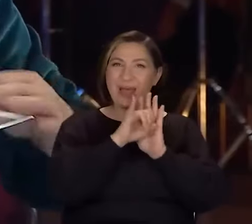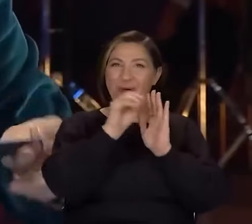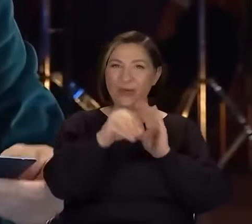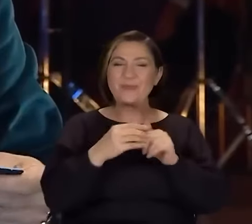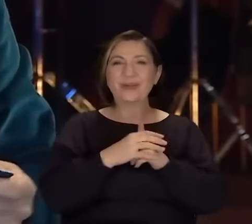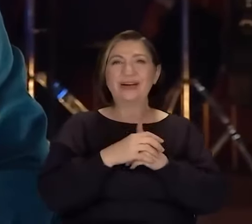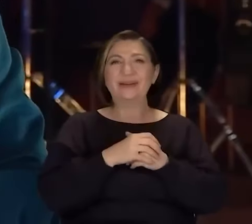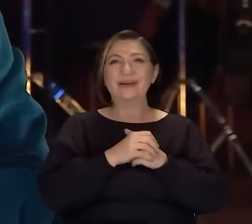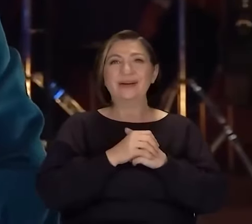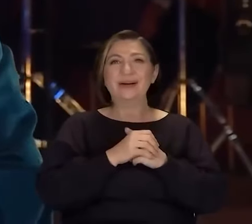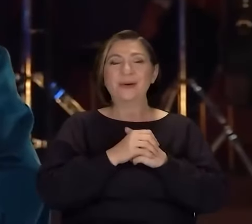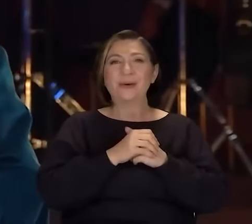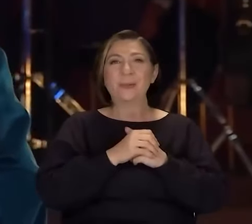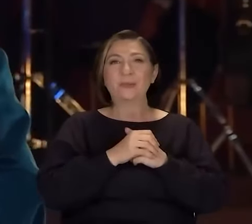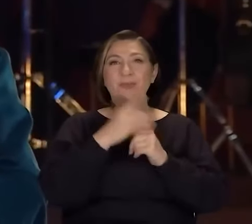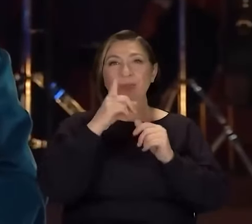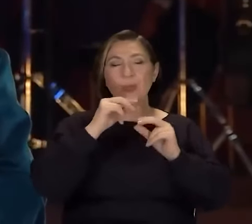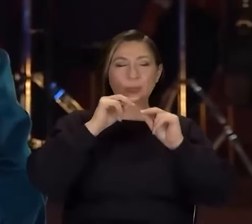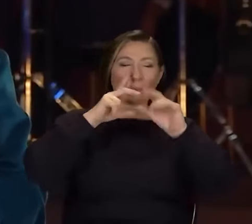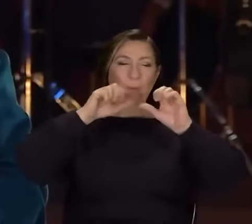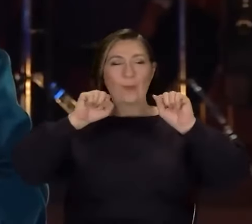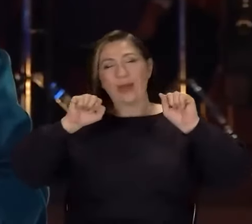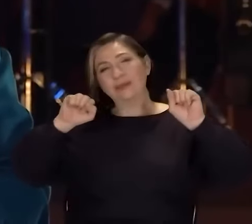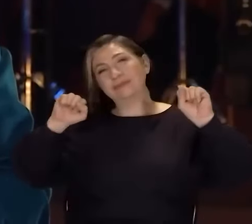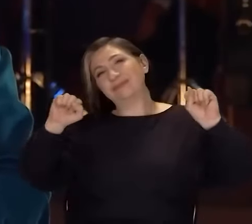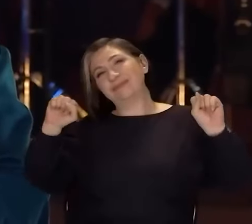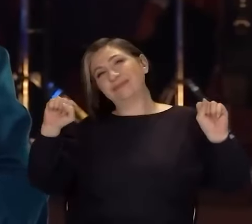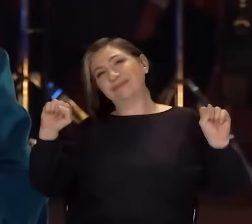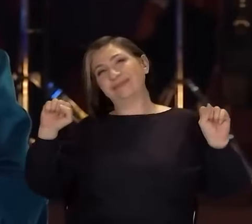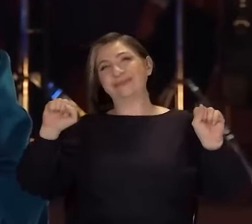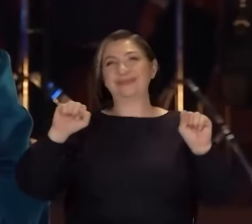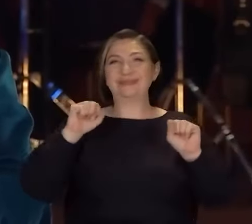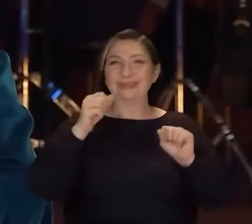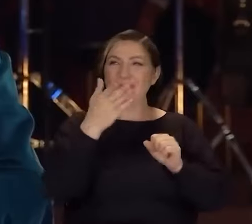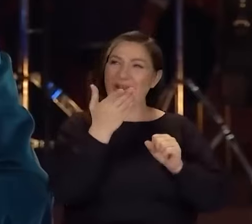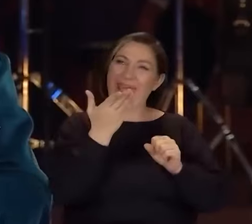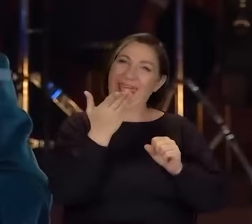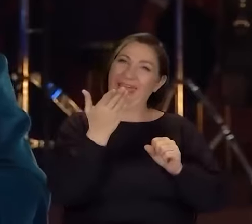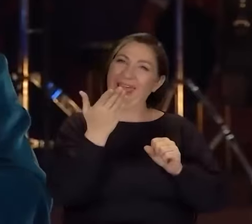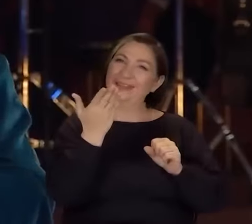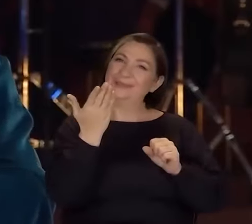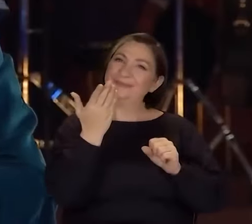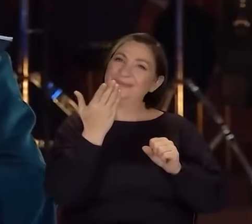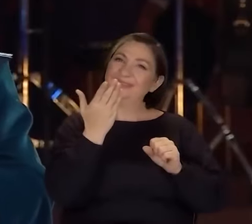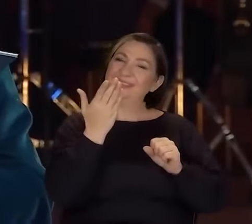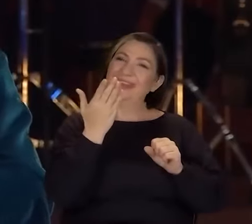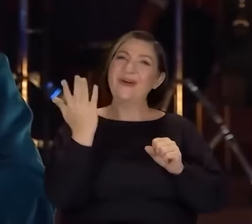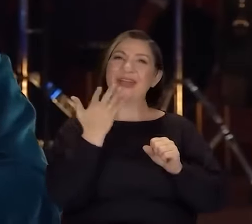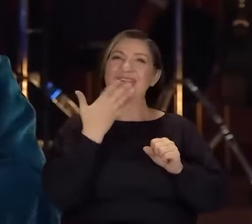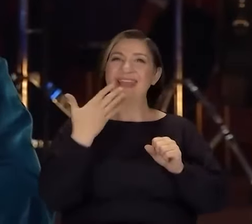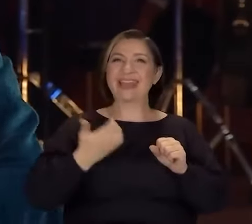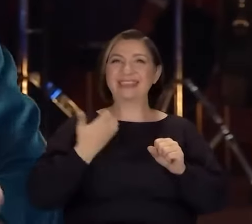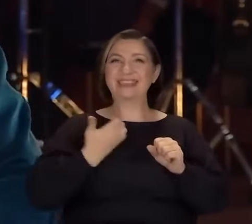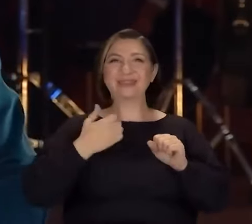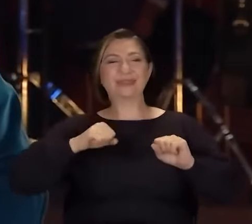istedim. Bu da bir uyanma pozlarım var. Var birkaç tane ulan, öyle. Bu ne ya? Ulan o kadar